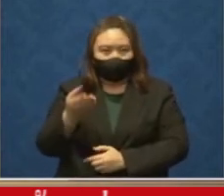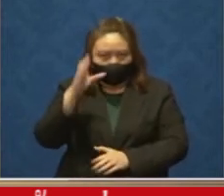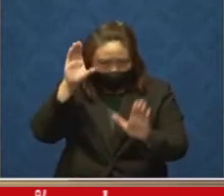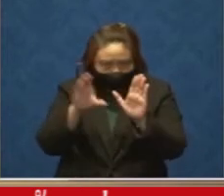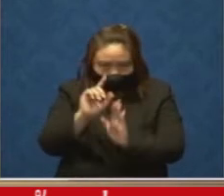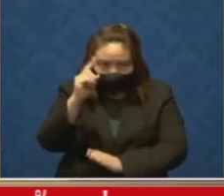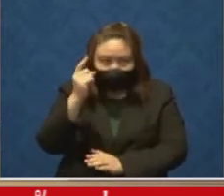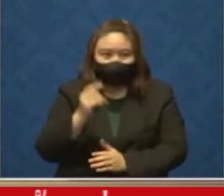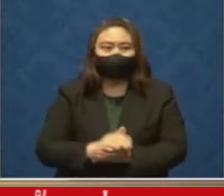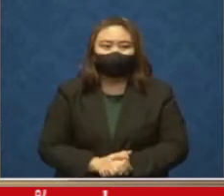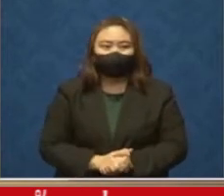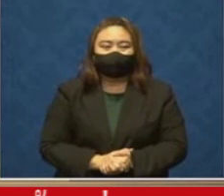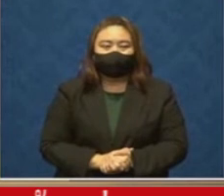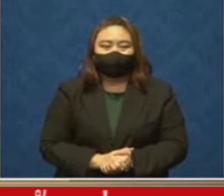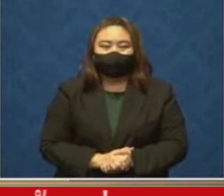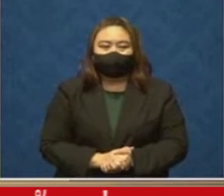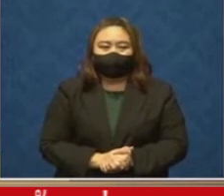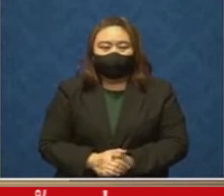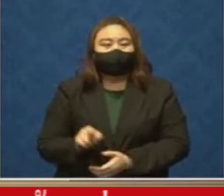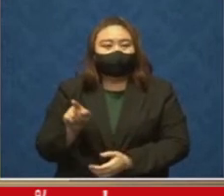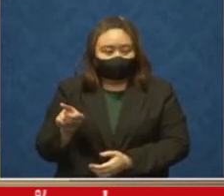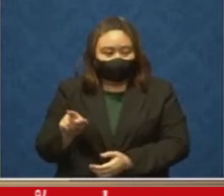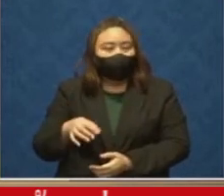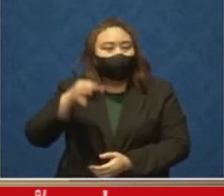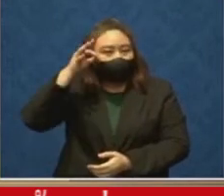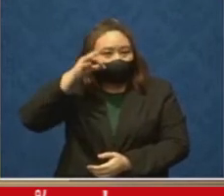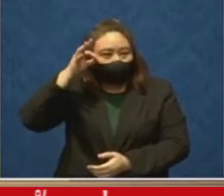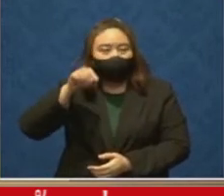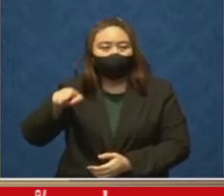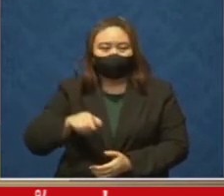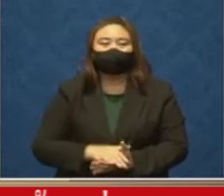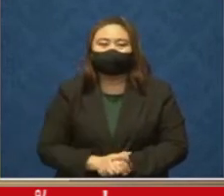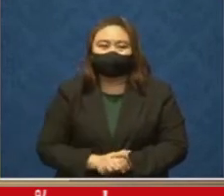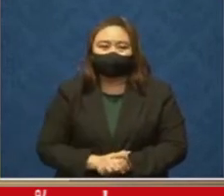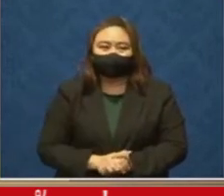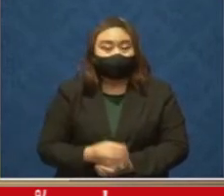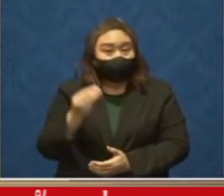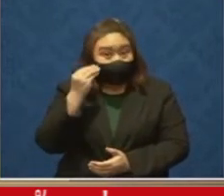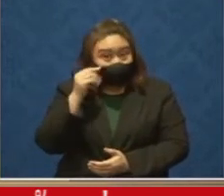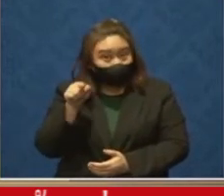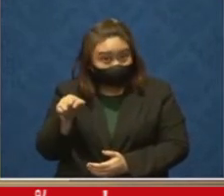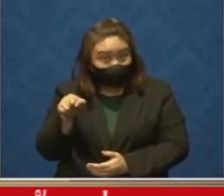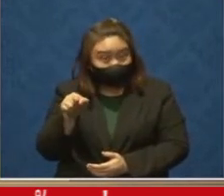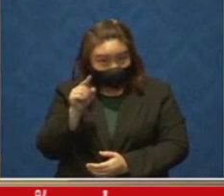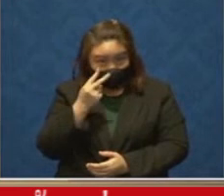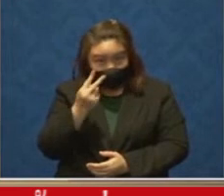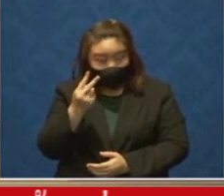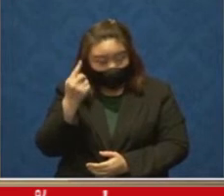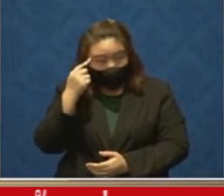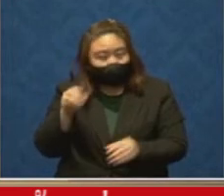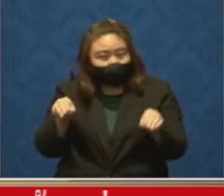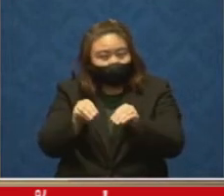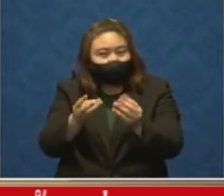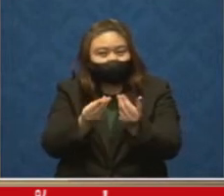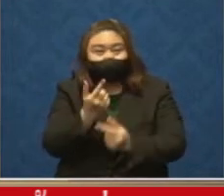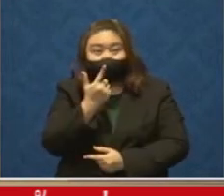มัเกิดตนี้คท hideขออกรูปอันอันนี้กประตอธ. บ้านนี้คุน